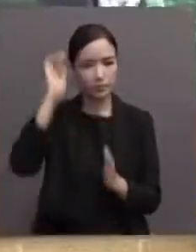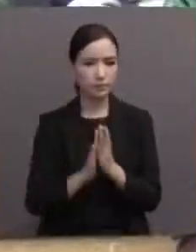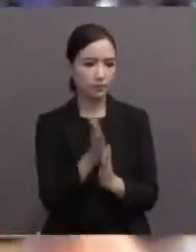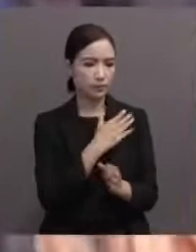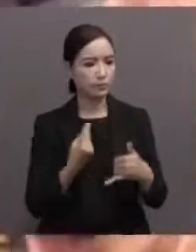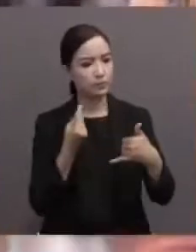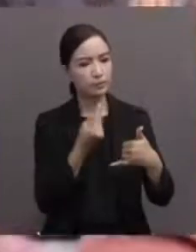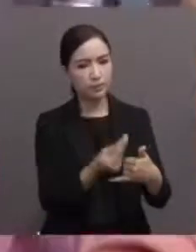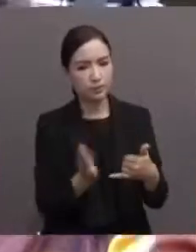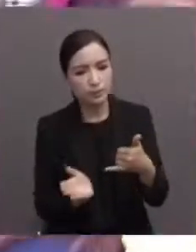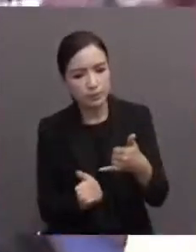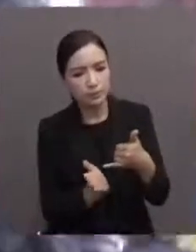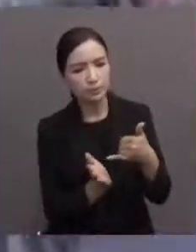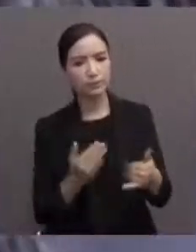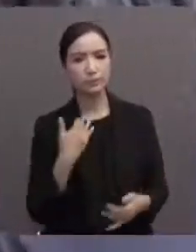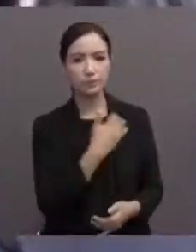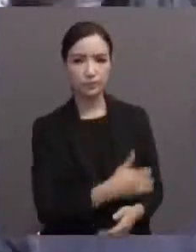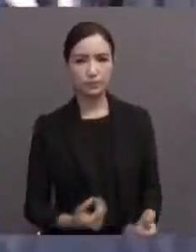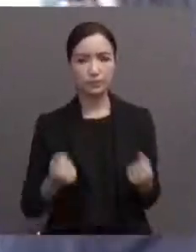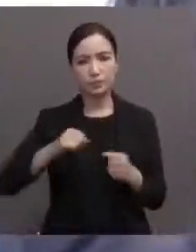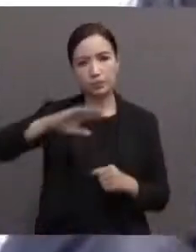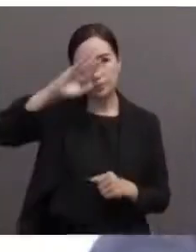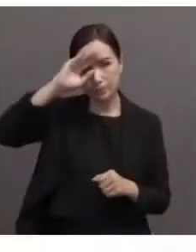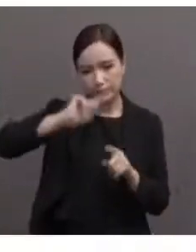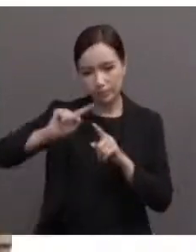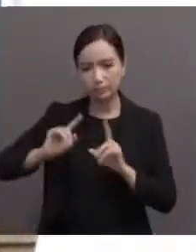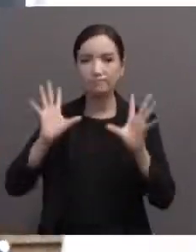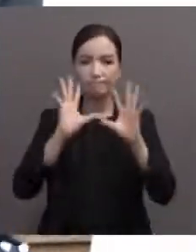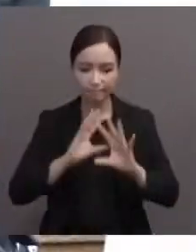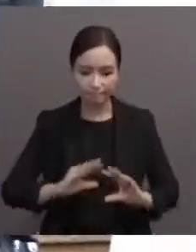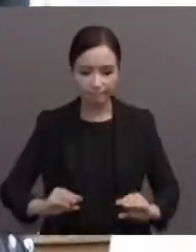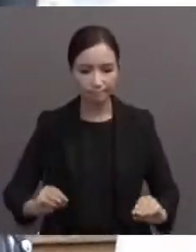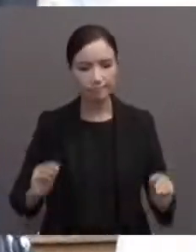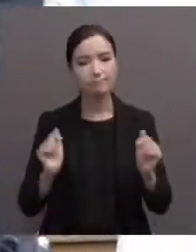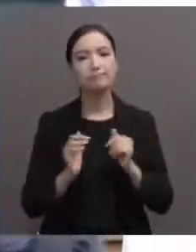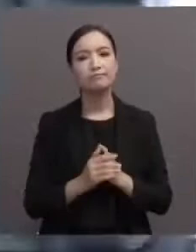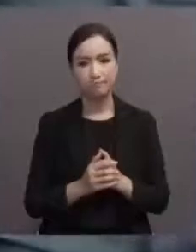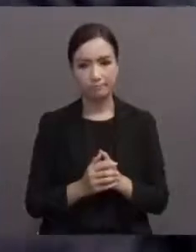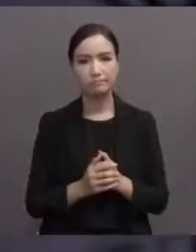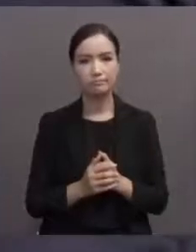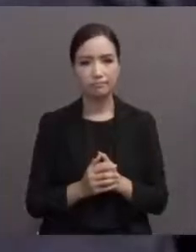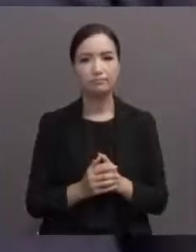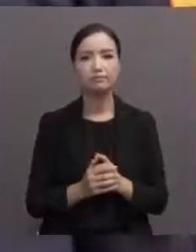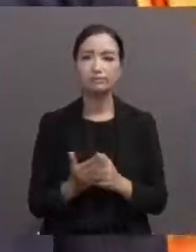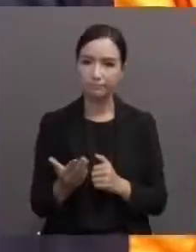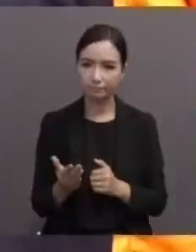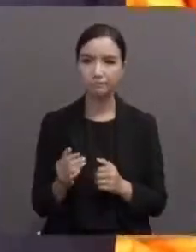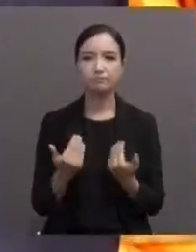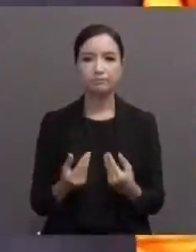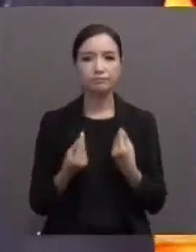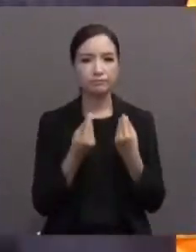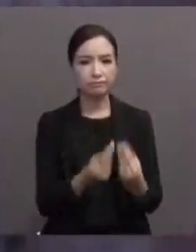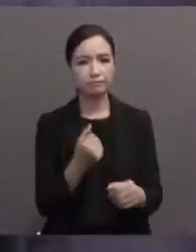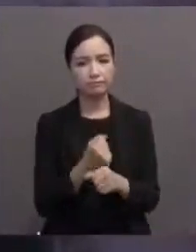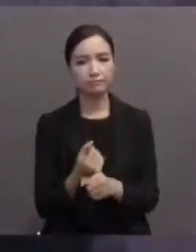มีส่วนอุปถัมภ์ท่านด้วยถ้ามีโรคภัยไข้เจ็บใดก็ขอให้โรคภัยไข้เจ็บนั้นมารับการอนุโมทนาให้ท่านได้ทำงานเ